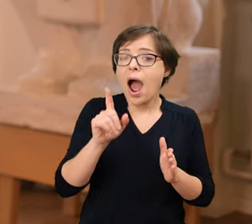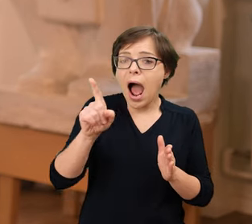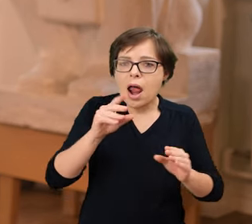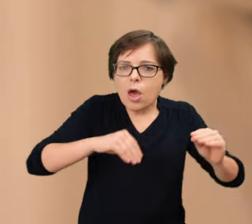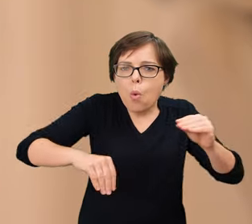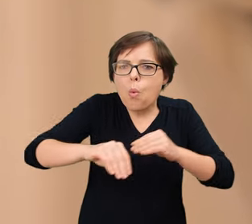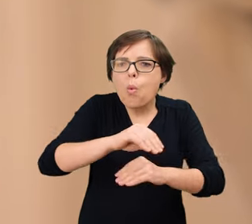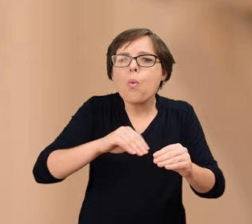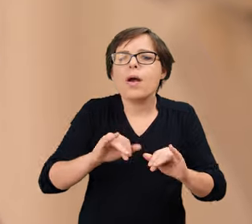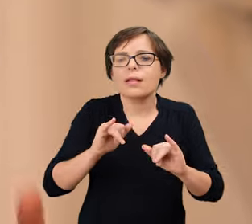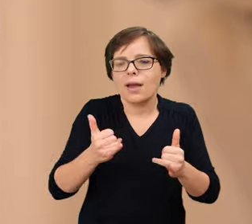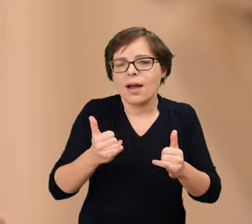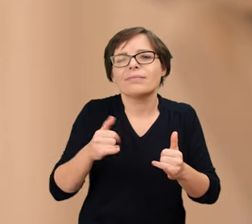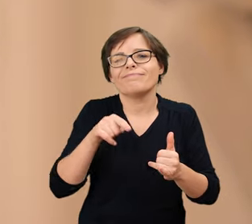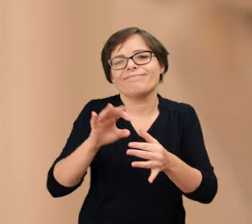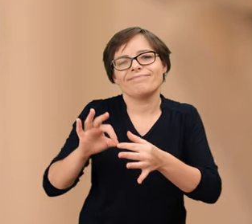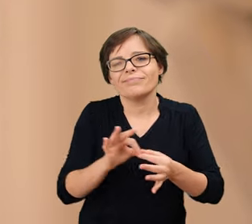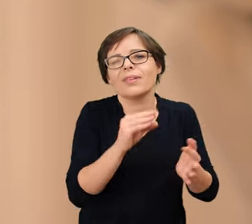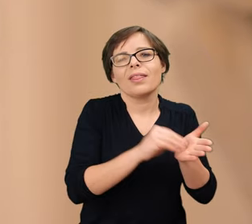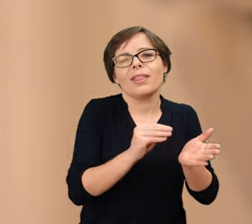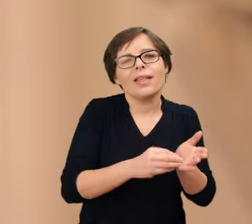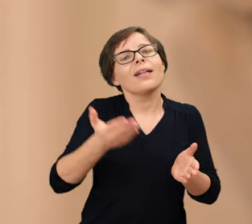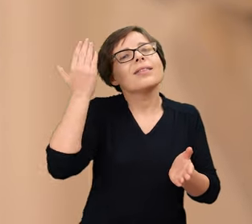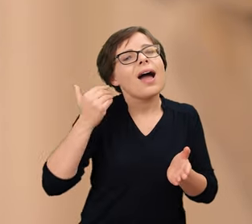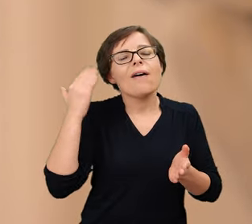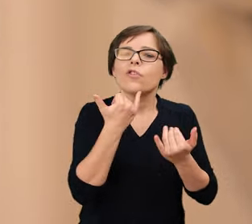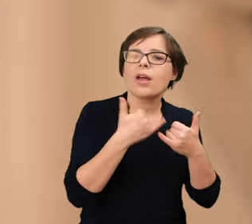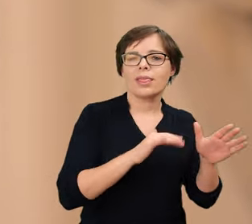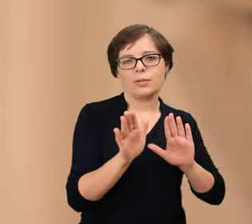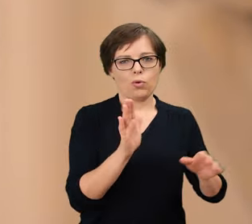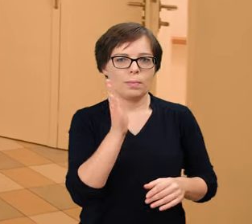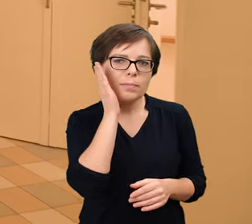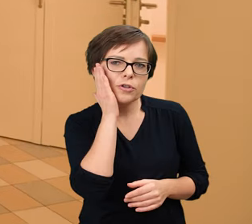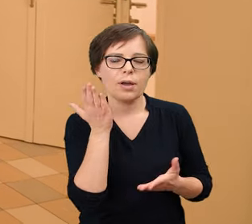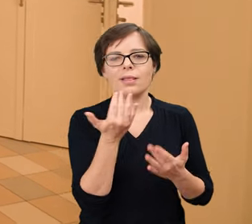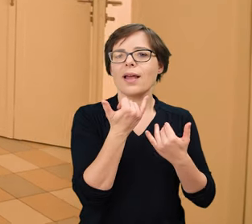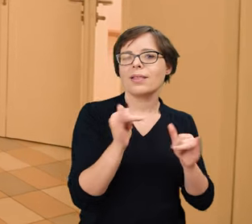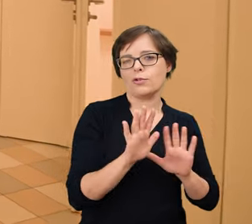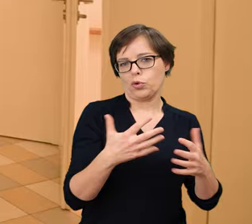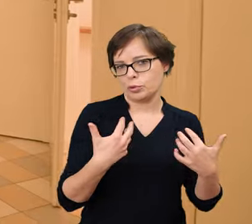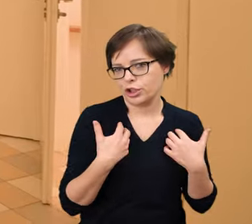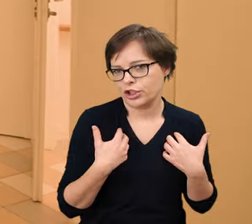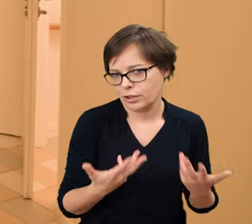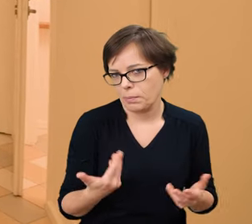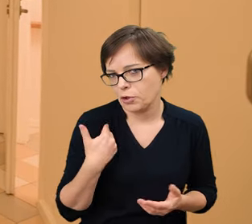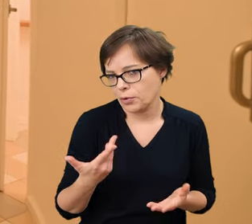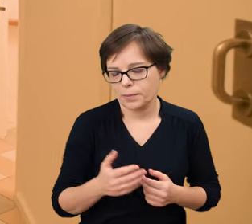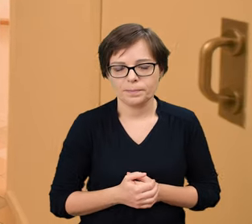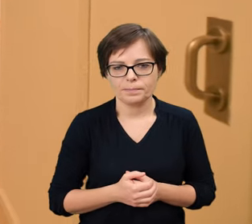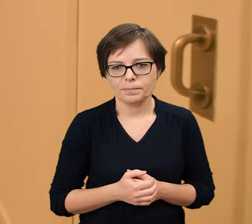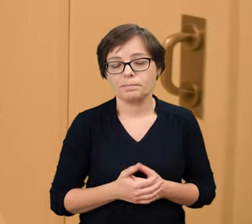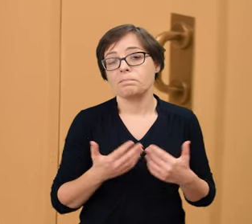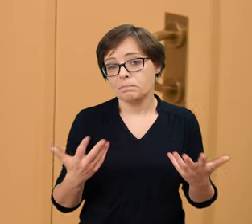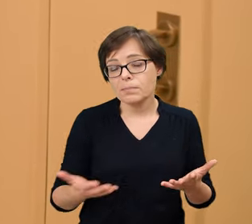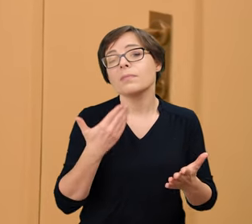układ, który wynikał z przyzwyczajeń do innego sposobu zamieszkiwania i innego sposobu funkcjonowania domu.